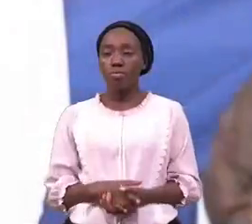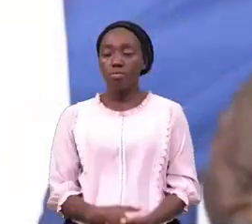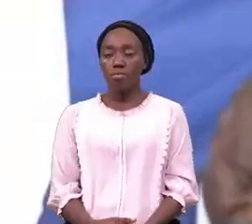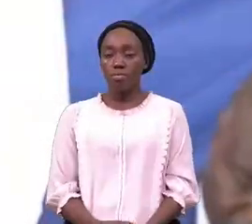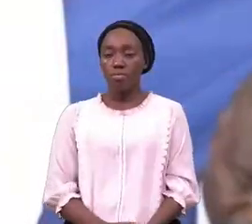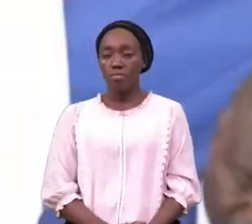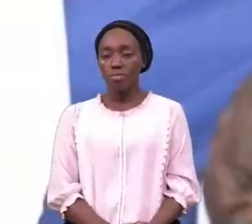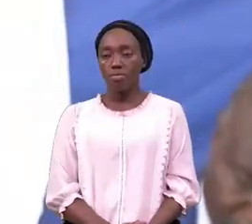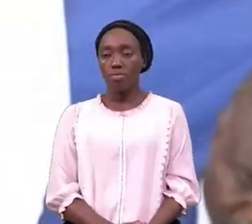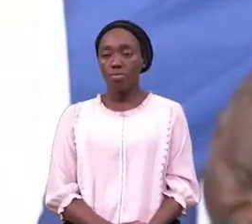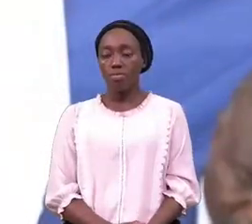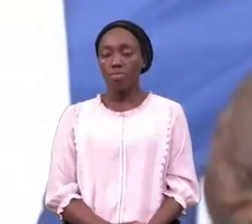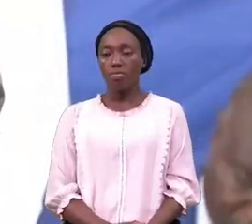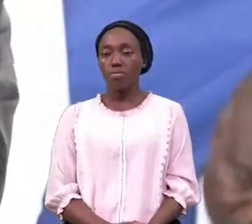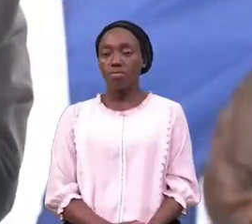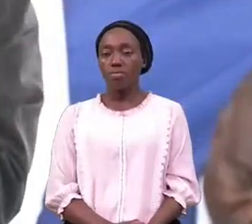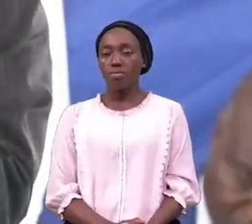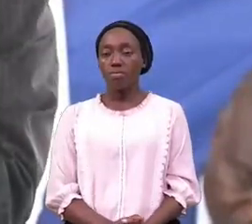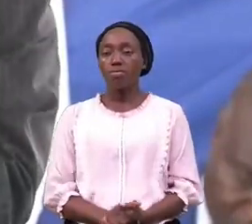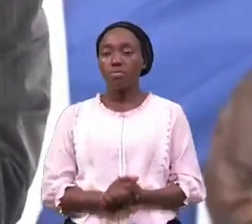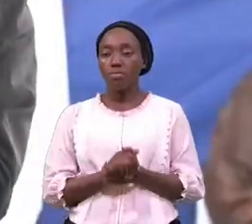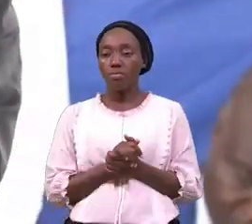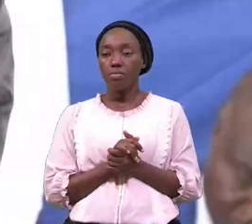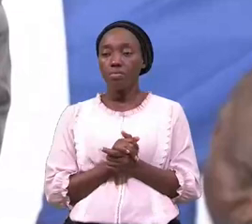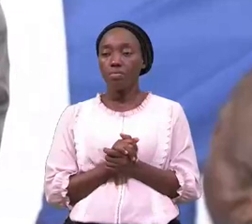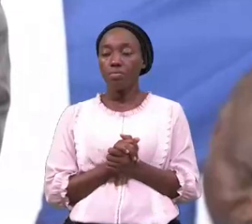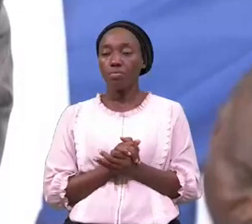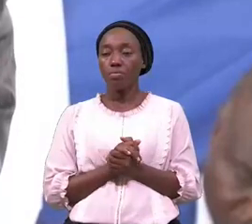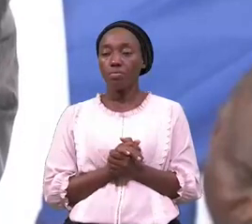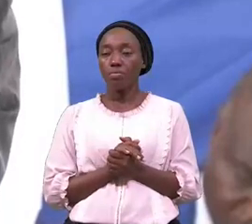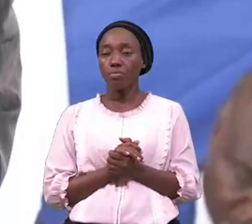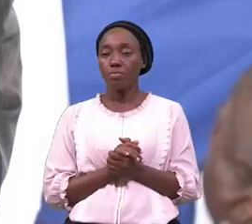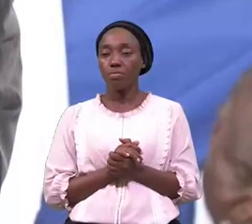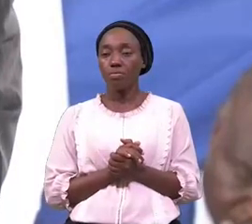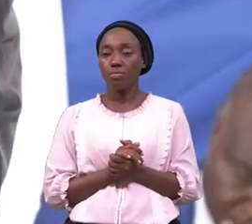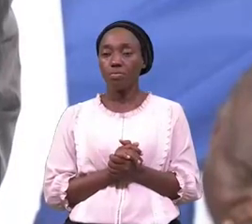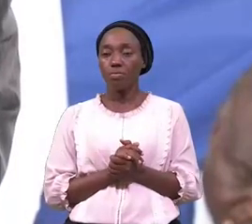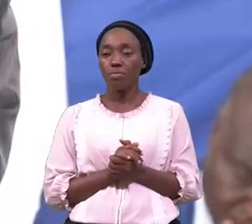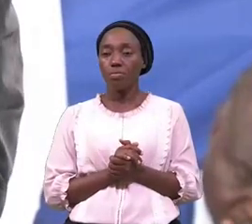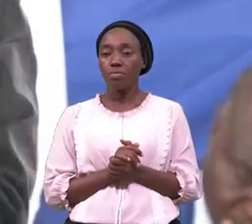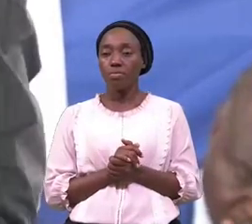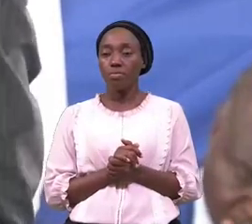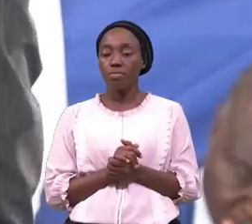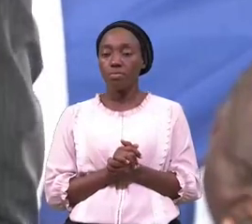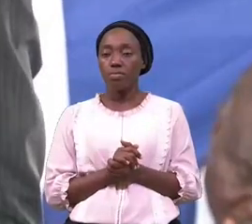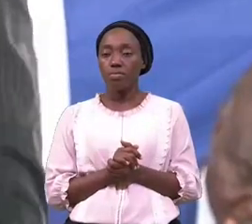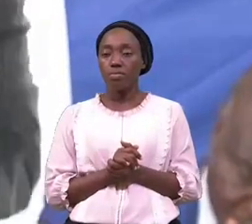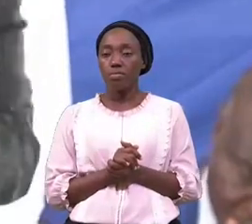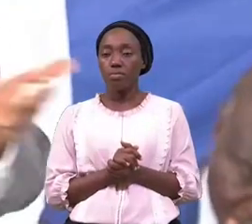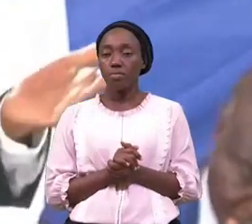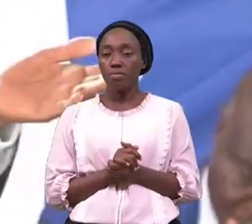Maintenant, quelqu'un voit, il n'aime pas l'atmosphère là et commence à chanter pour faire oublier cela aux gens. Ça, ce n'est pas l'évangile.